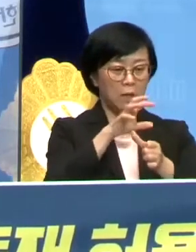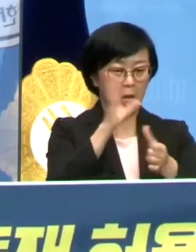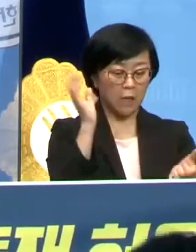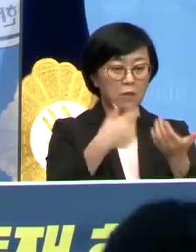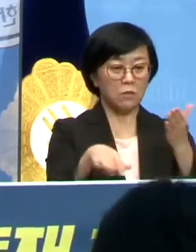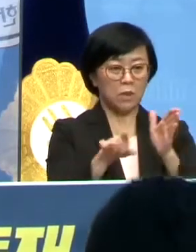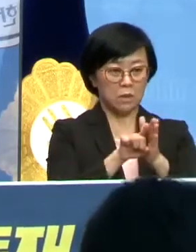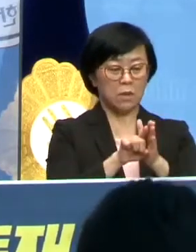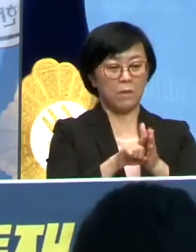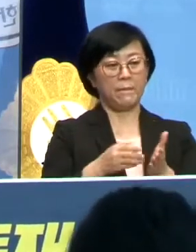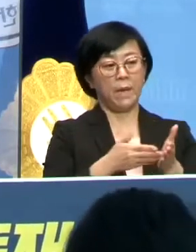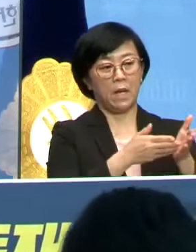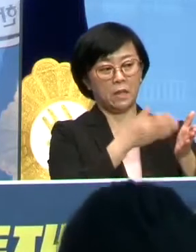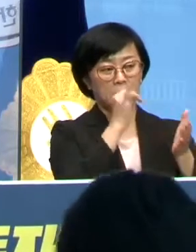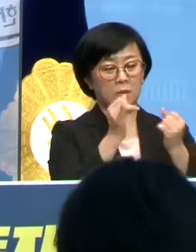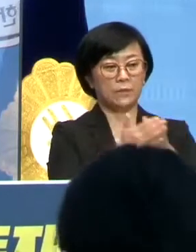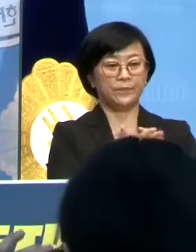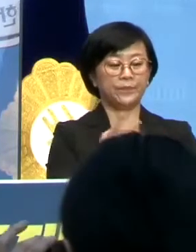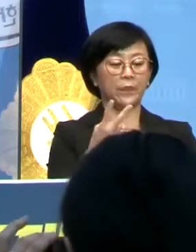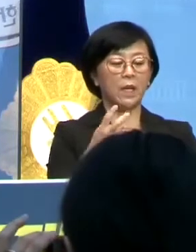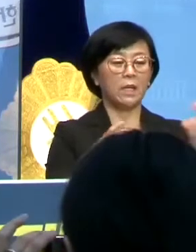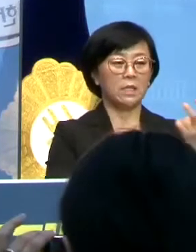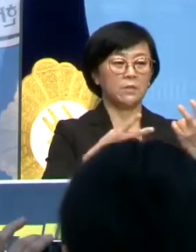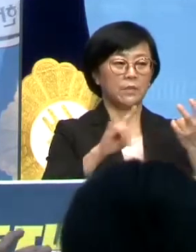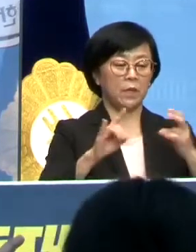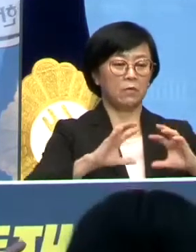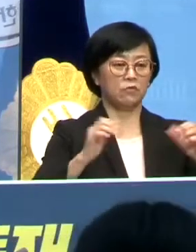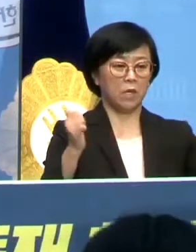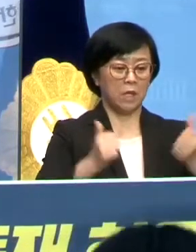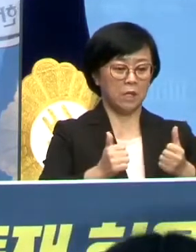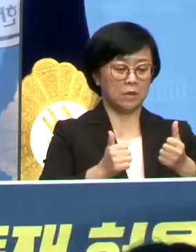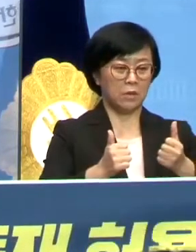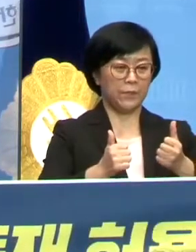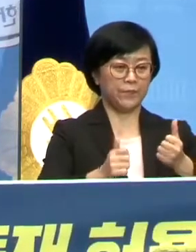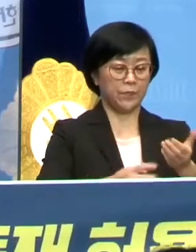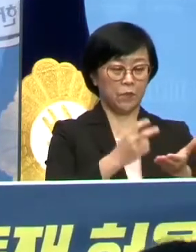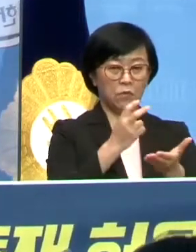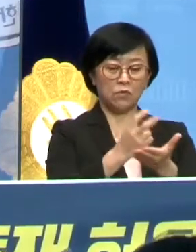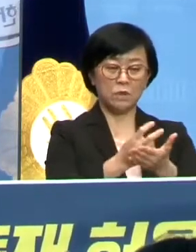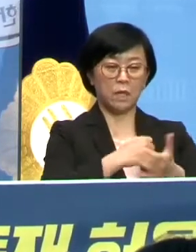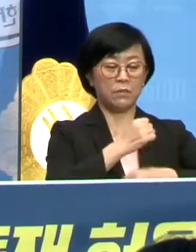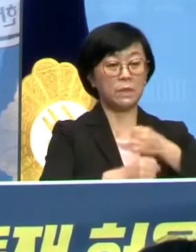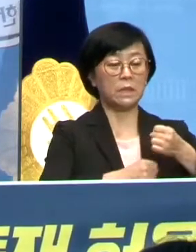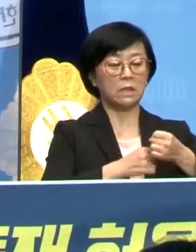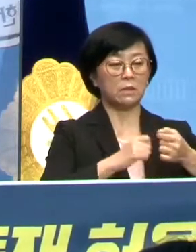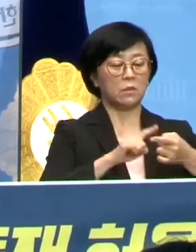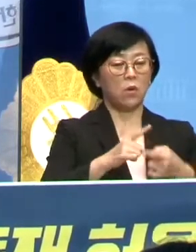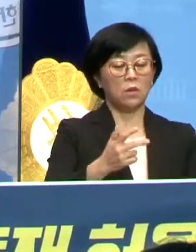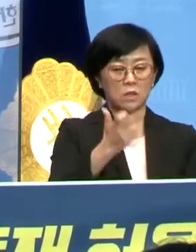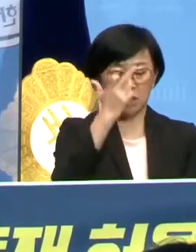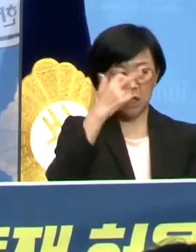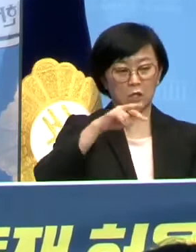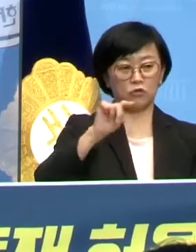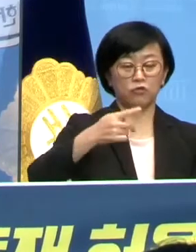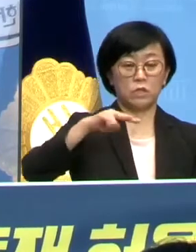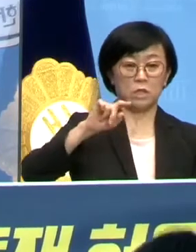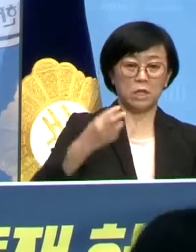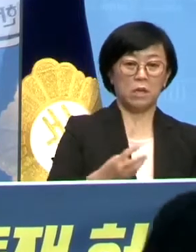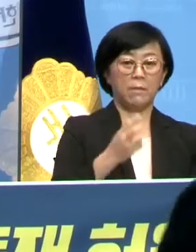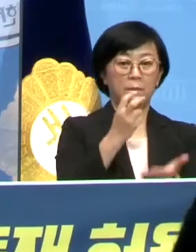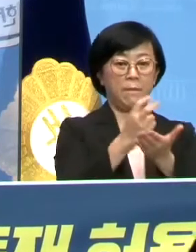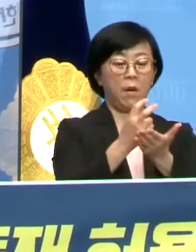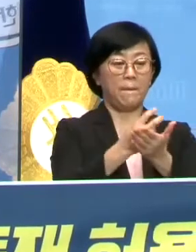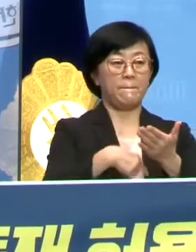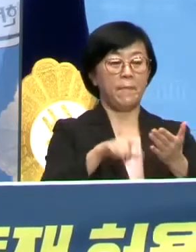아닙니다 또한 지난 20대 국회에서는 규제 프리존 법과 더불어 최순실 법 이라고도 불렸습니다